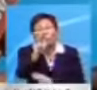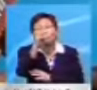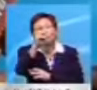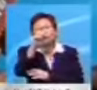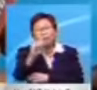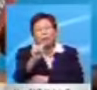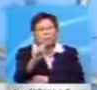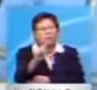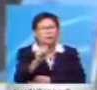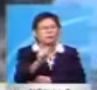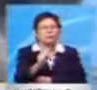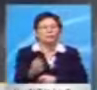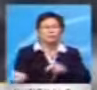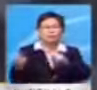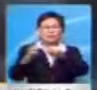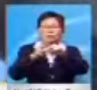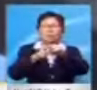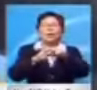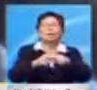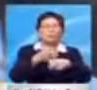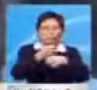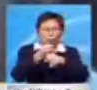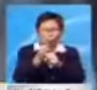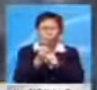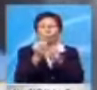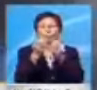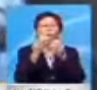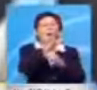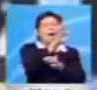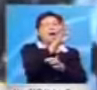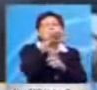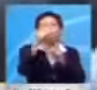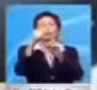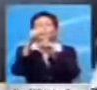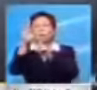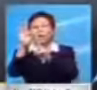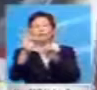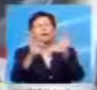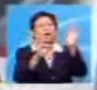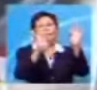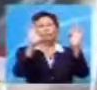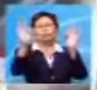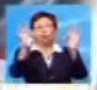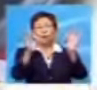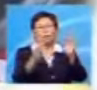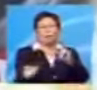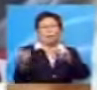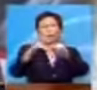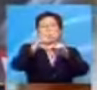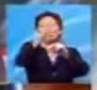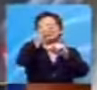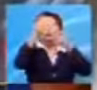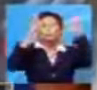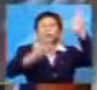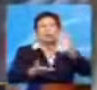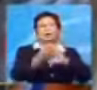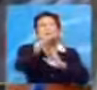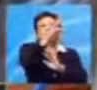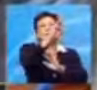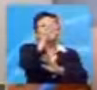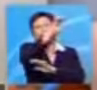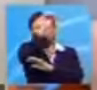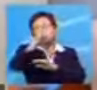matlabatlah sejak pelaksanaan f2f pengeluaran susu tempatan meningkat 64% pada